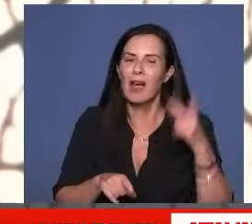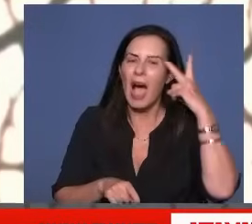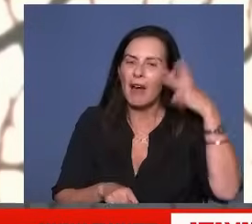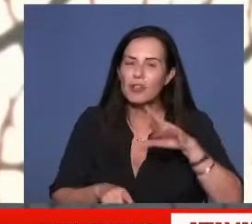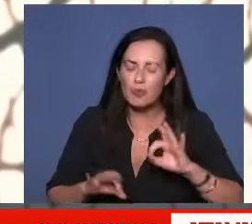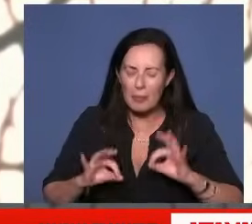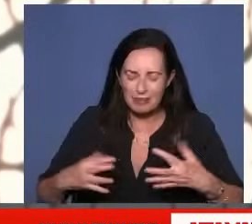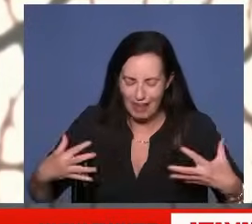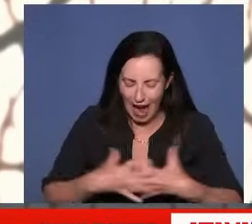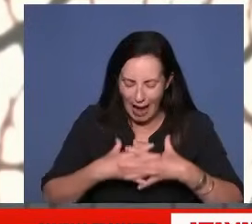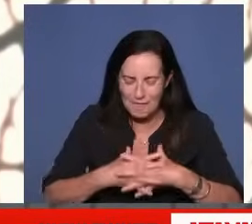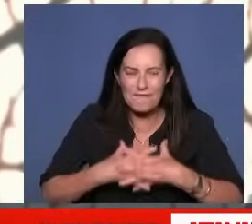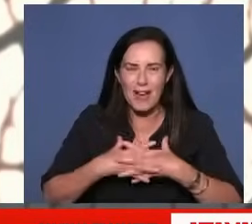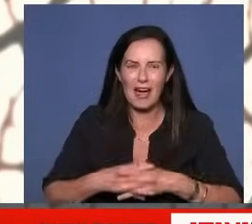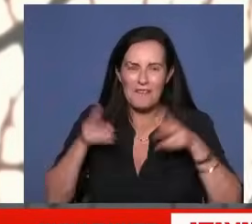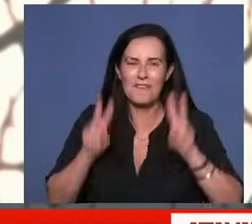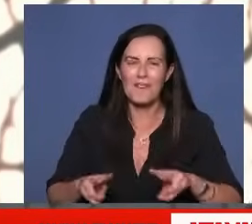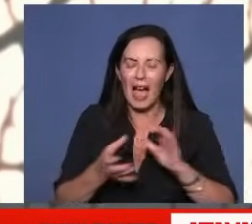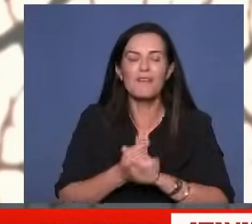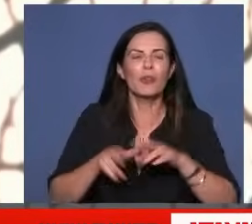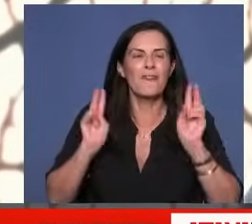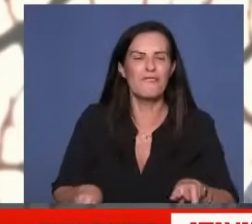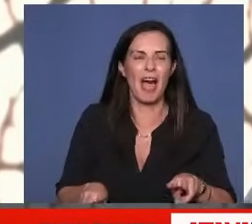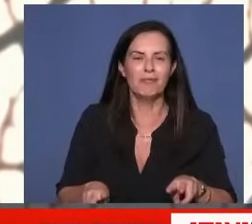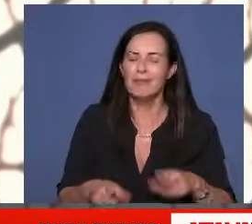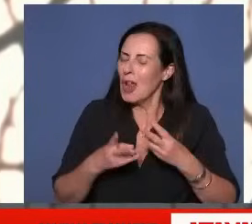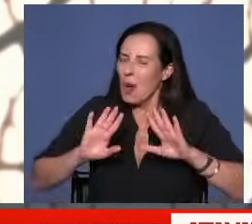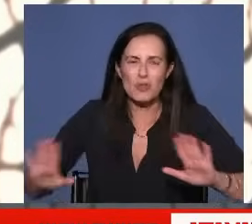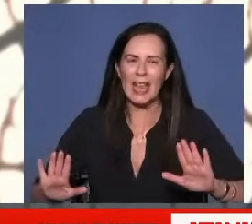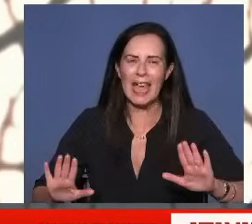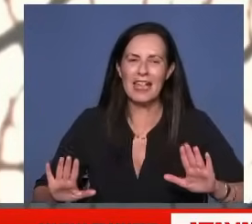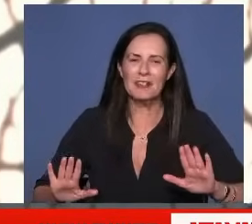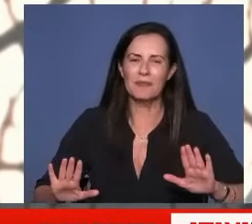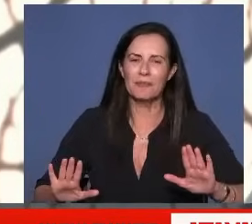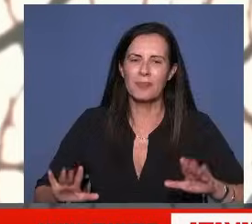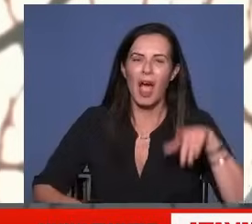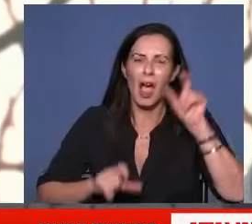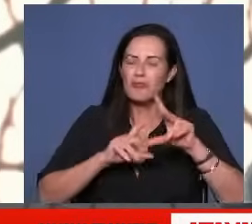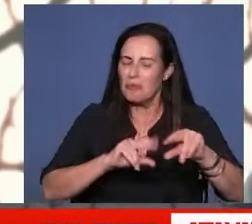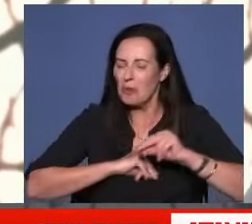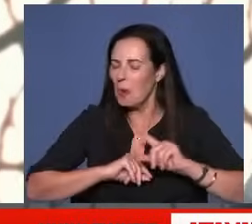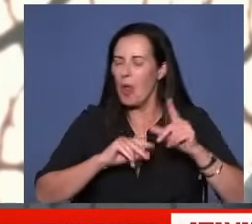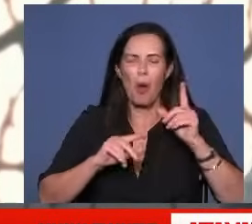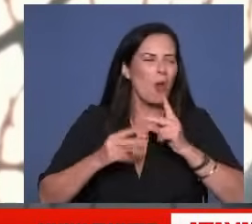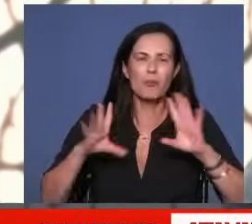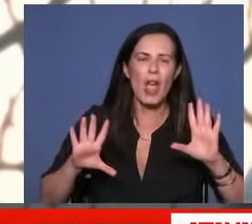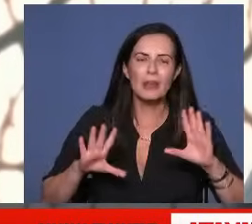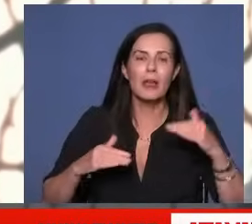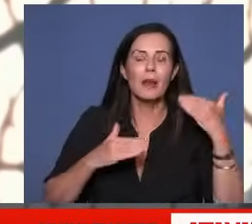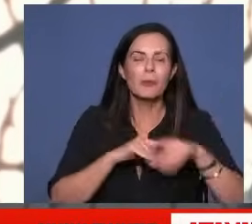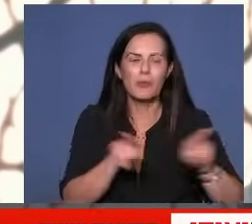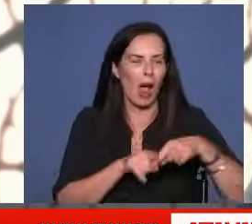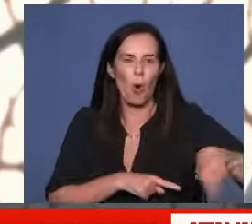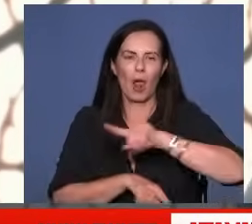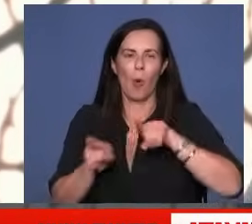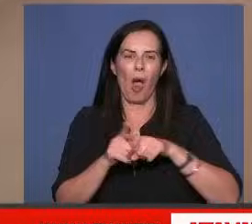באמת אחווה אמיתית, ראות אמיתית, לא משנה, זה האנשים שדומים לי, לא דומים לי, בסוף הם האחים שלי,